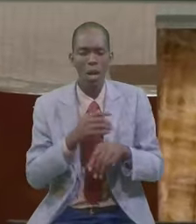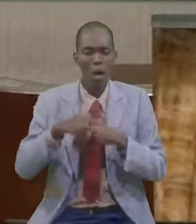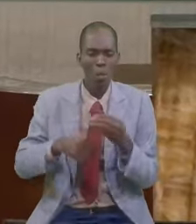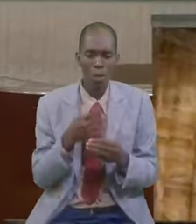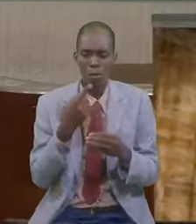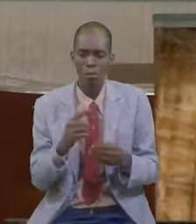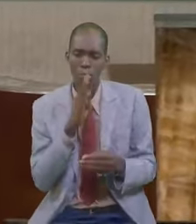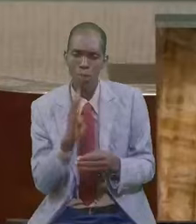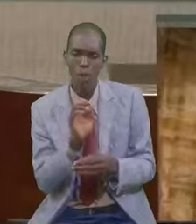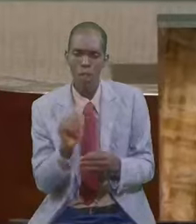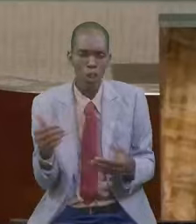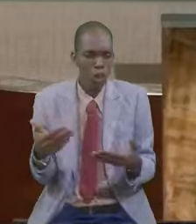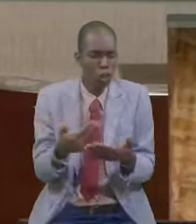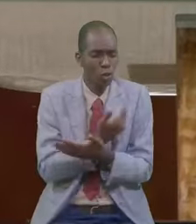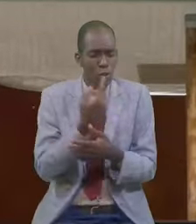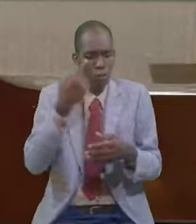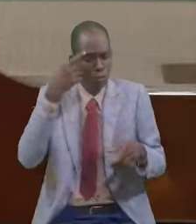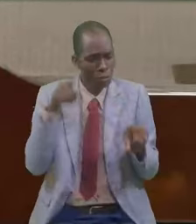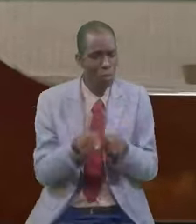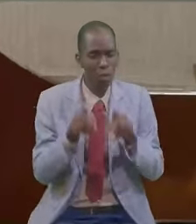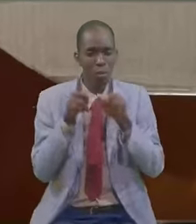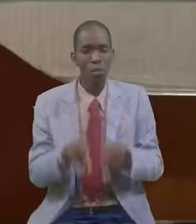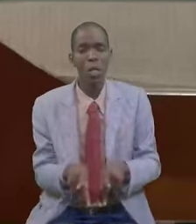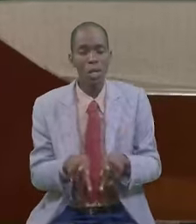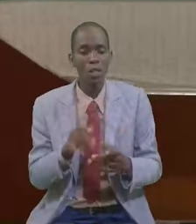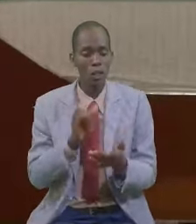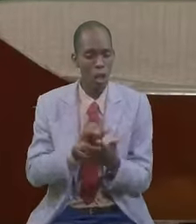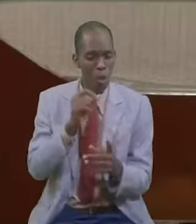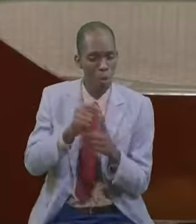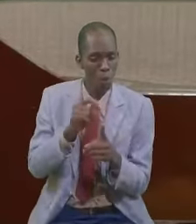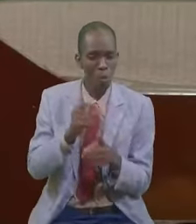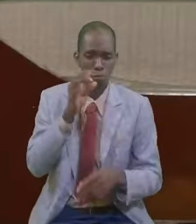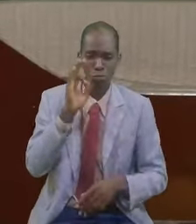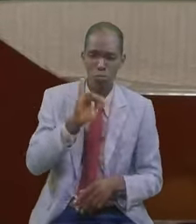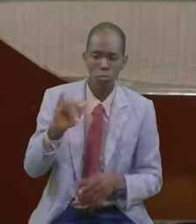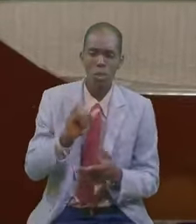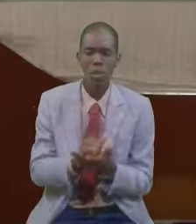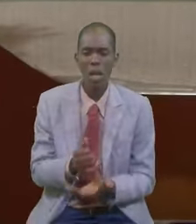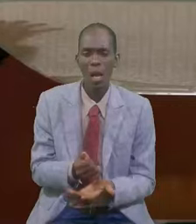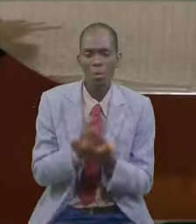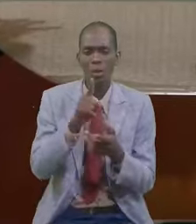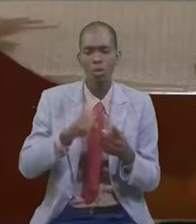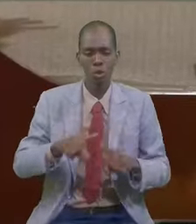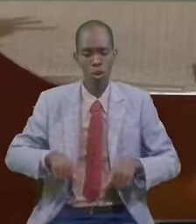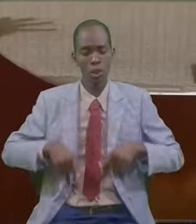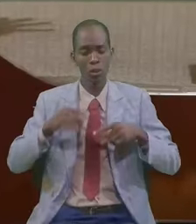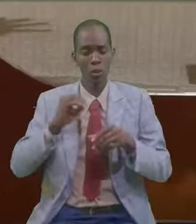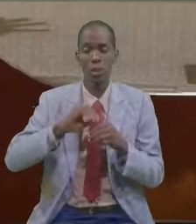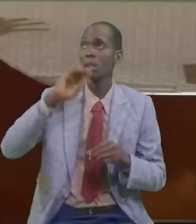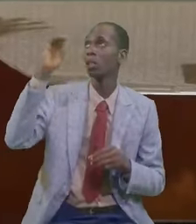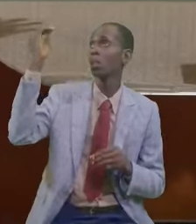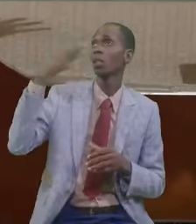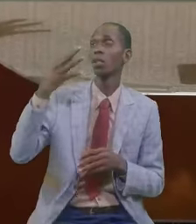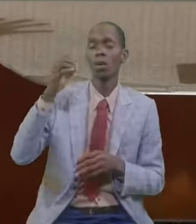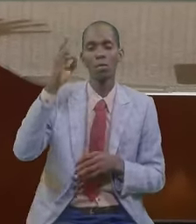alliance. Mais entendre parler de la vie qui est proprement menée par la